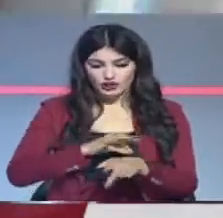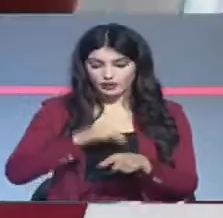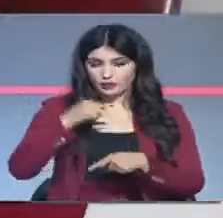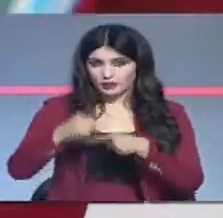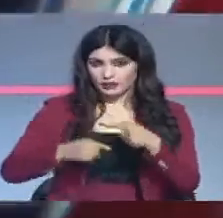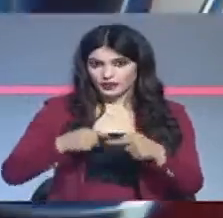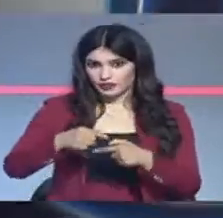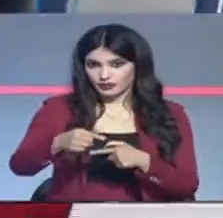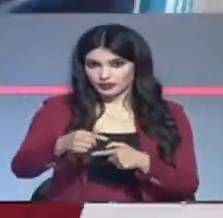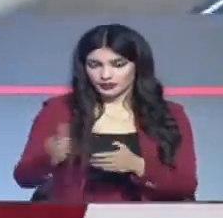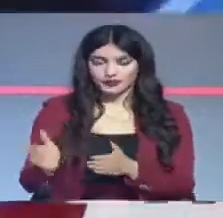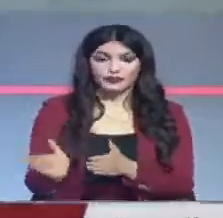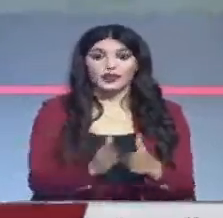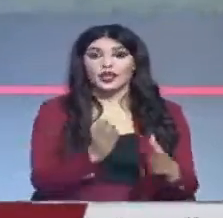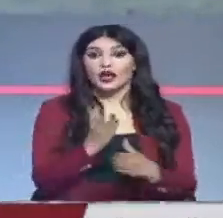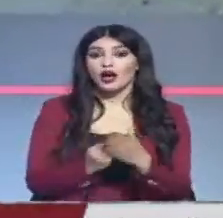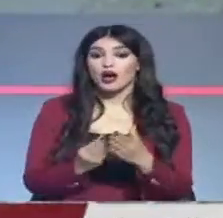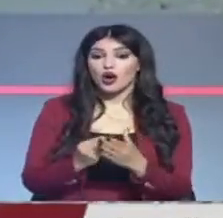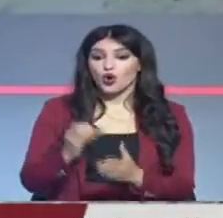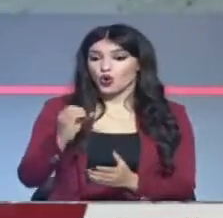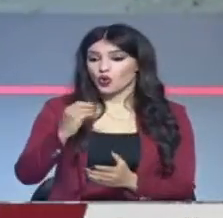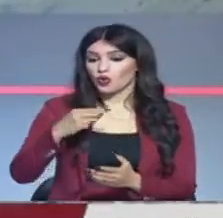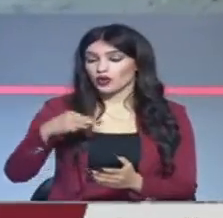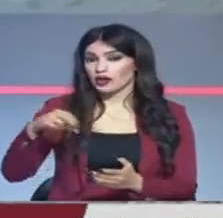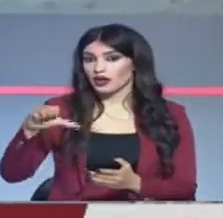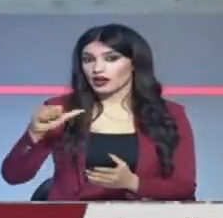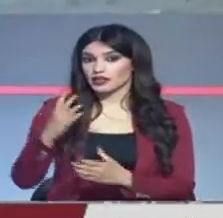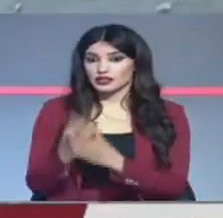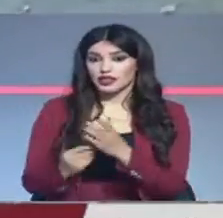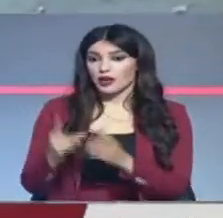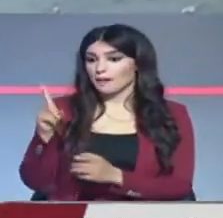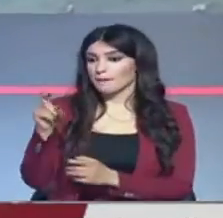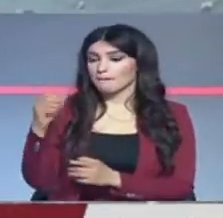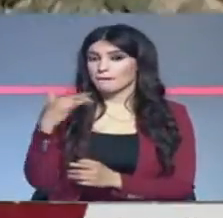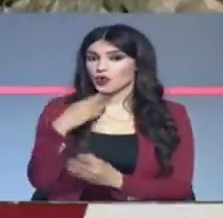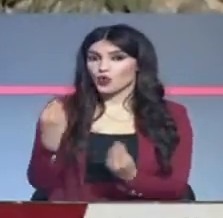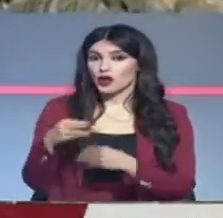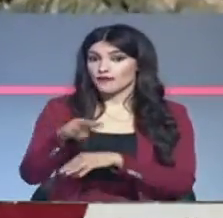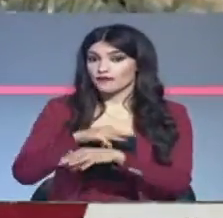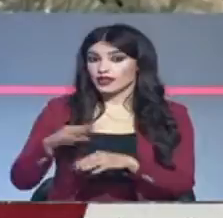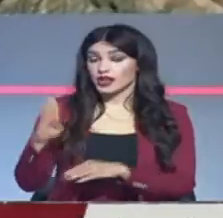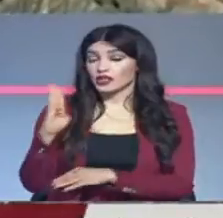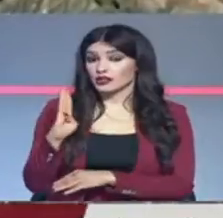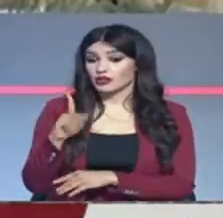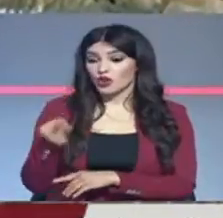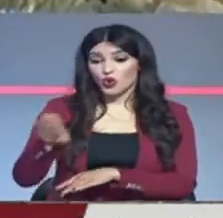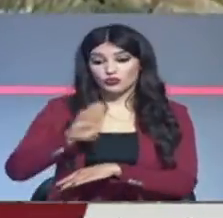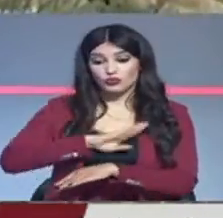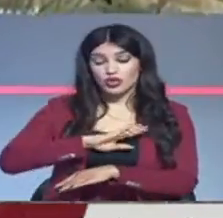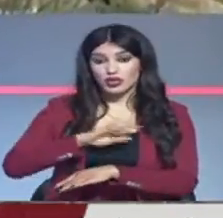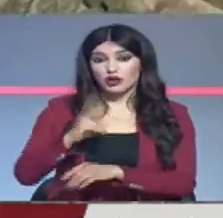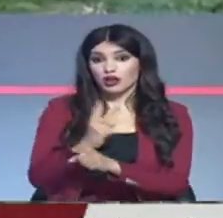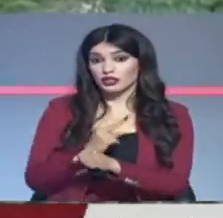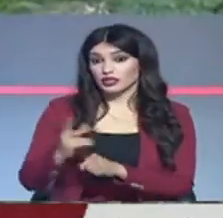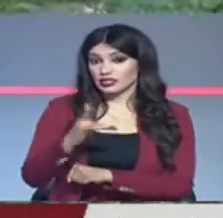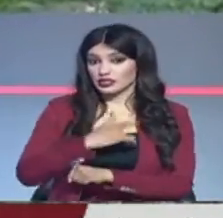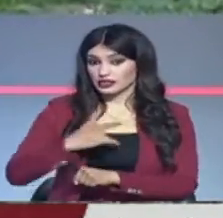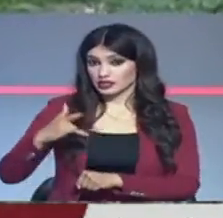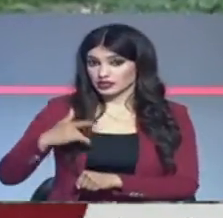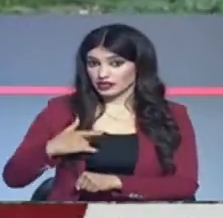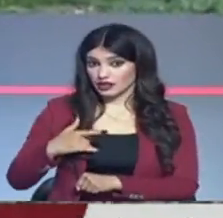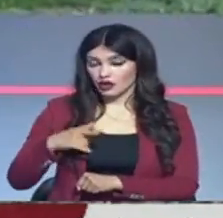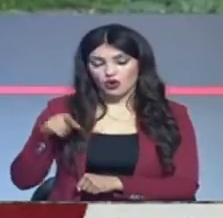النيل غياب محطه التطهير وتلوث مواد المائيه ب ب ا جاء قد يتسبب في حدوث كارثه بيئيه وصحيه